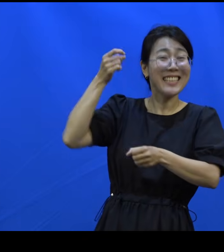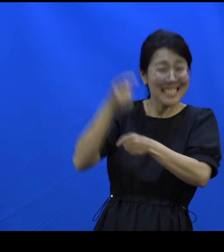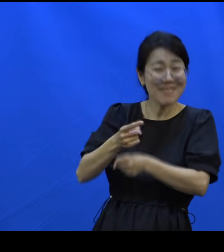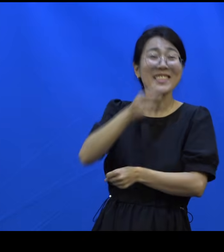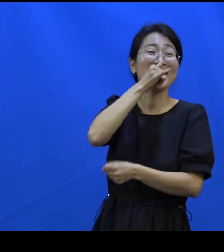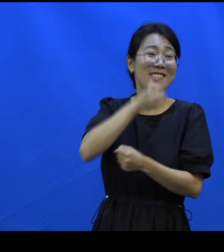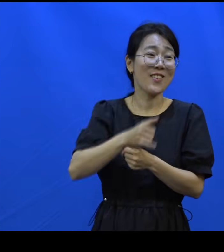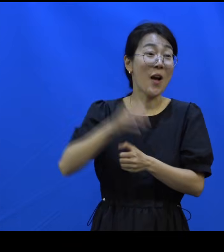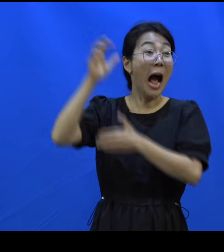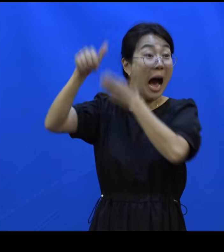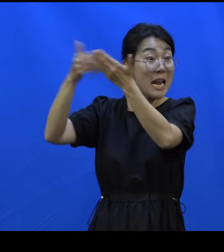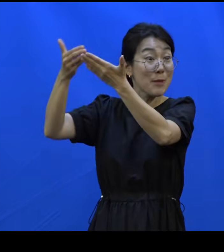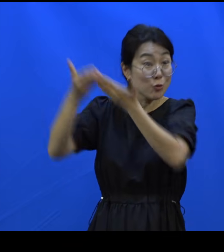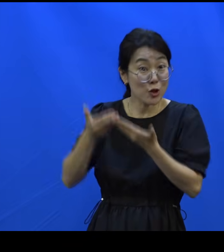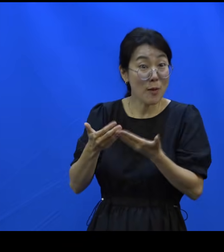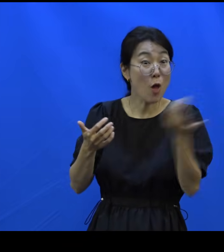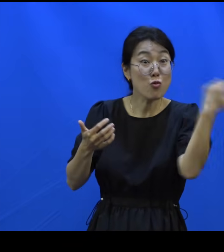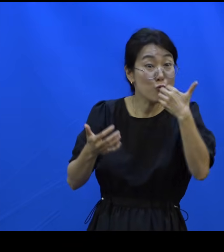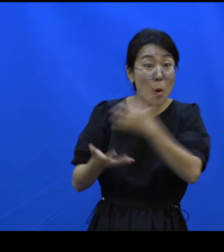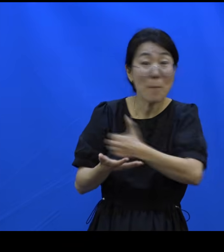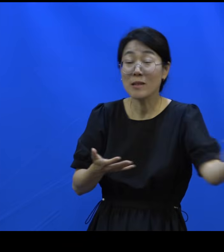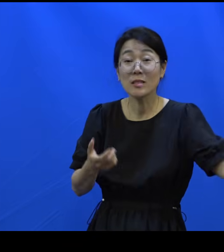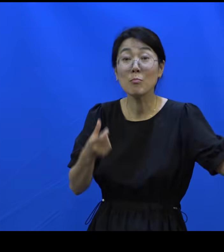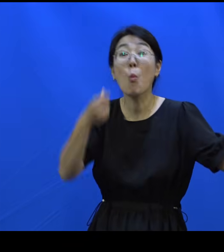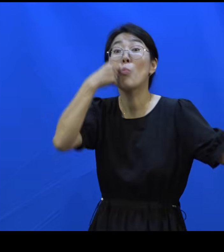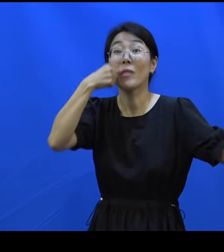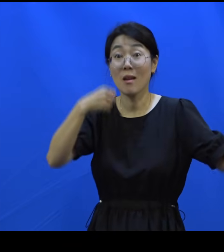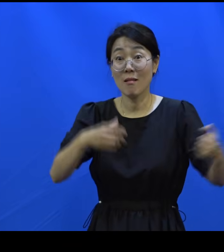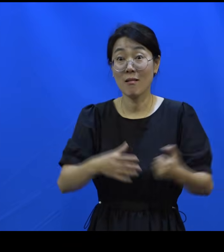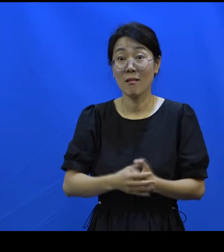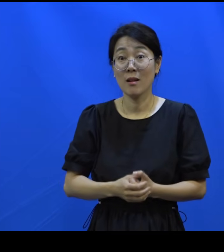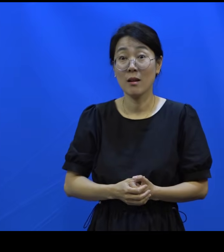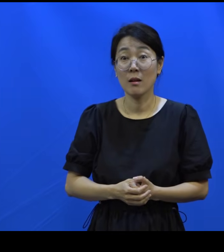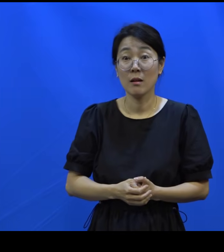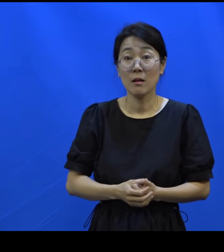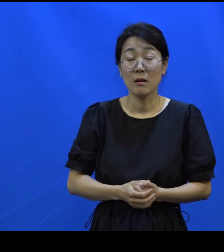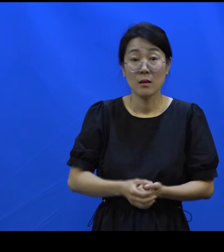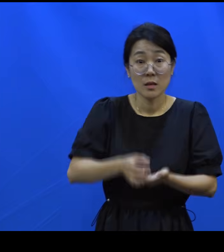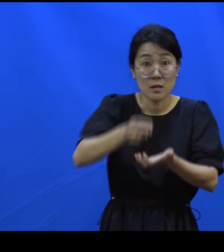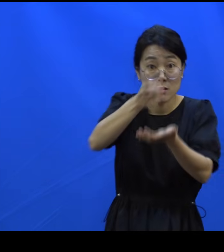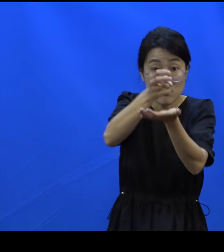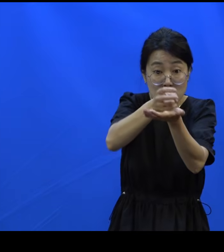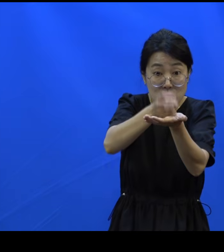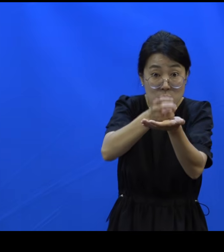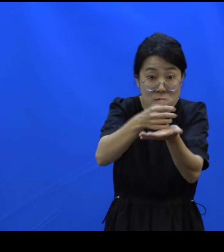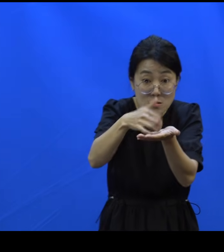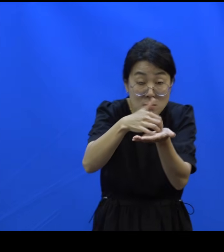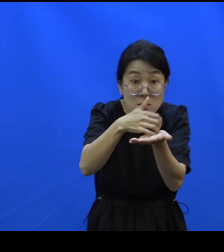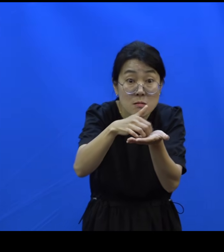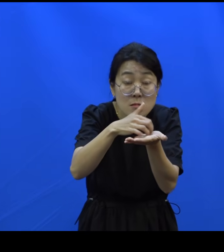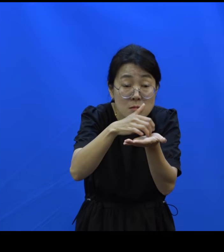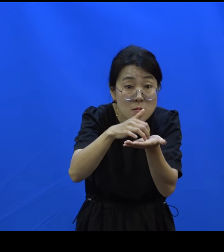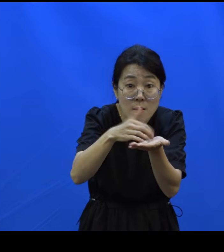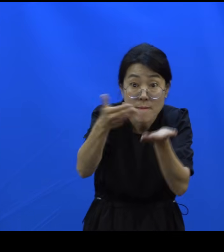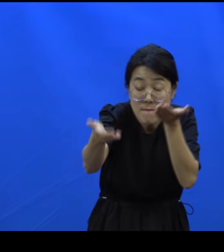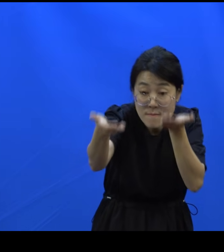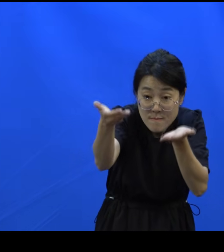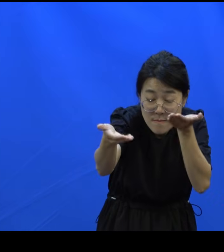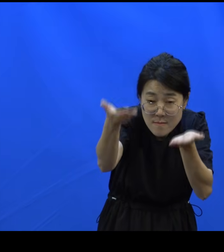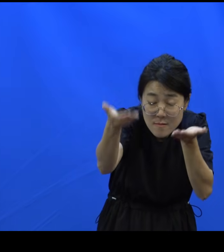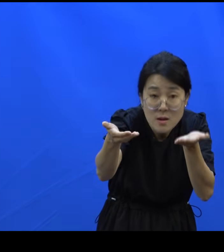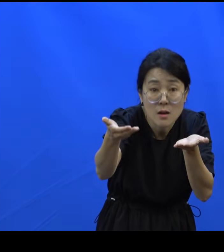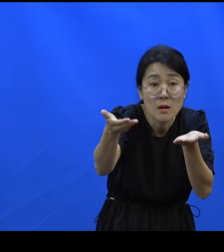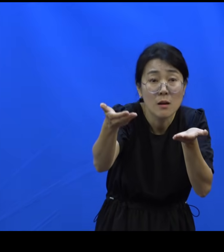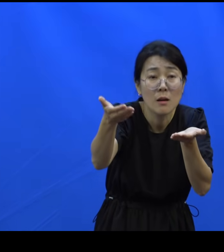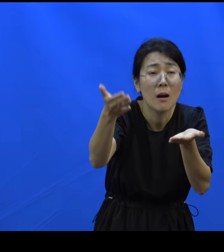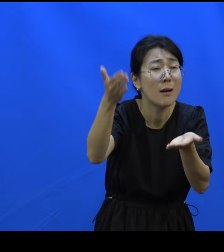빼앗아갈 수 없습니다. 여러분, 공의대로 법대로 너무 따지지 마세요. 이 땅에서는 억울한 일이 너무